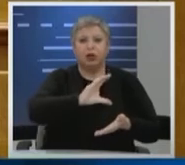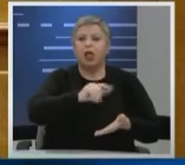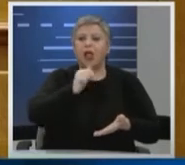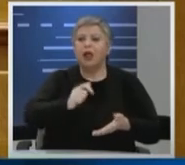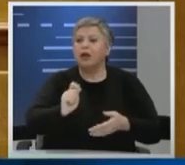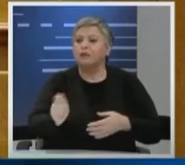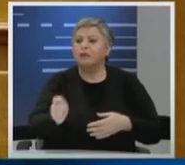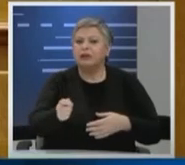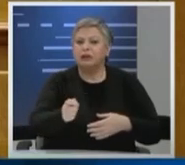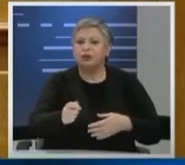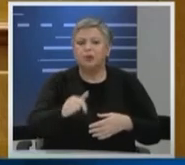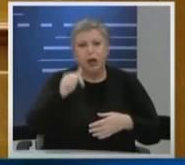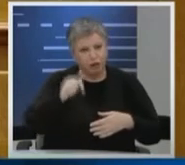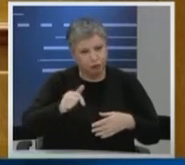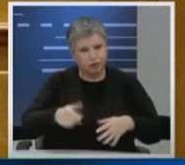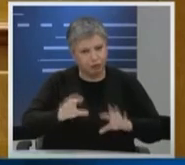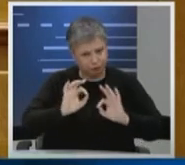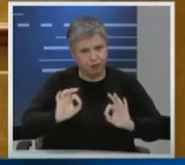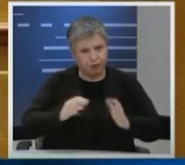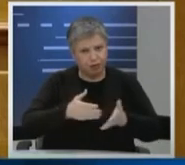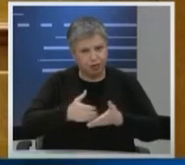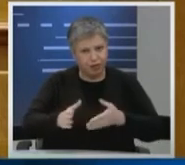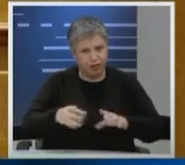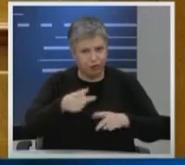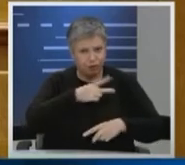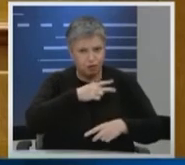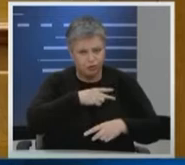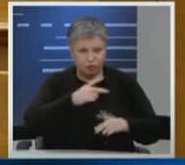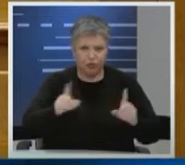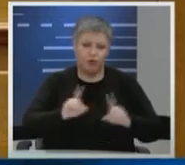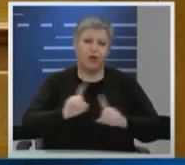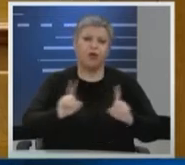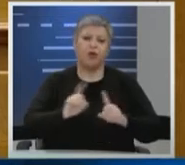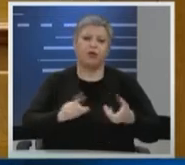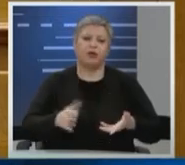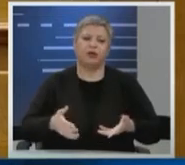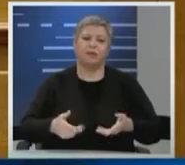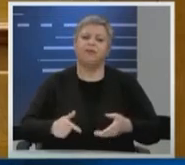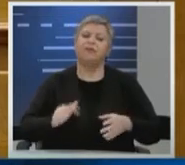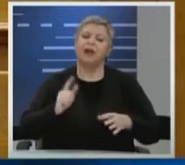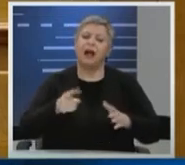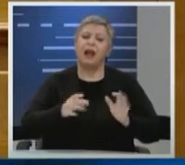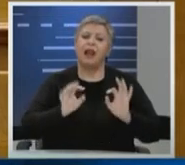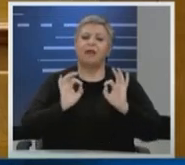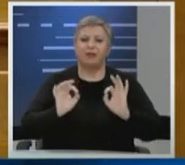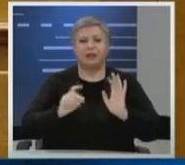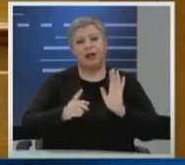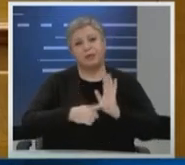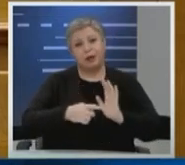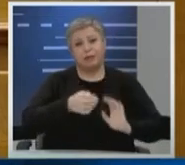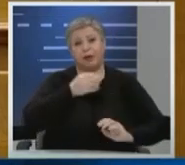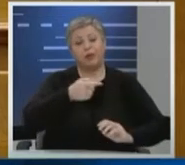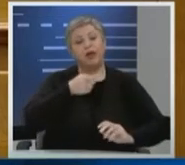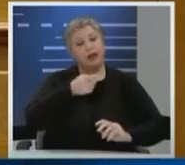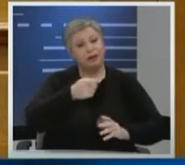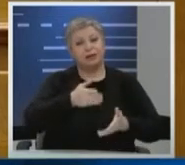και επεκτατικό, κύριε Υπουργέ. Αλλά για να είμαστε και πιο ακριβείς, έχει ένα δίκιο αυτό που λέτε. Ποιο είναι αυτό? Είναι